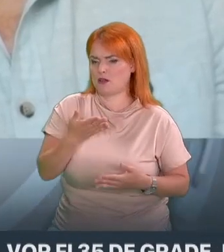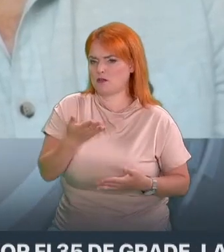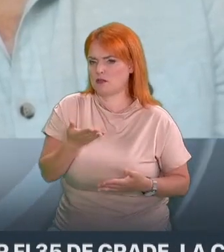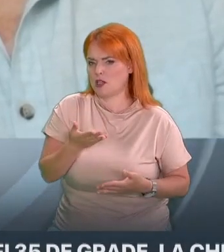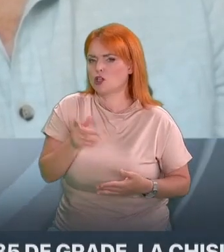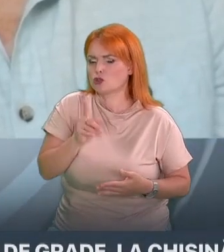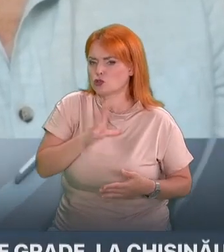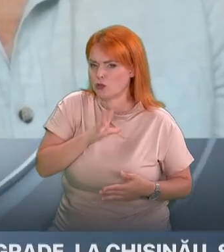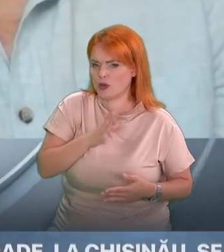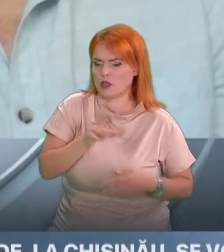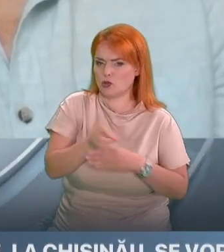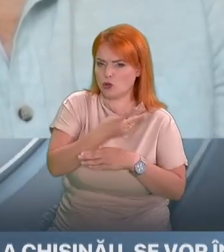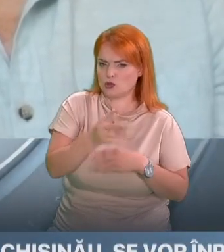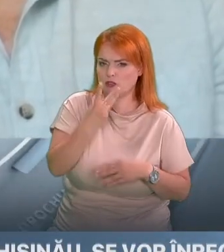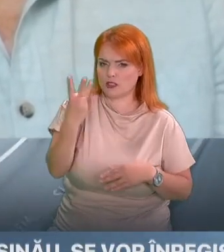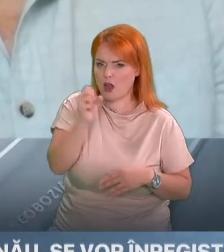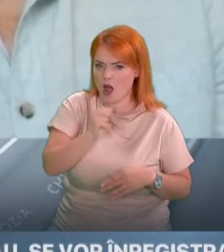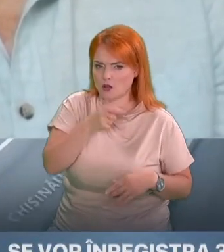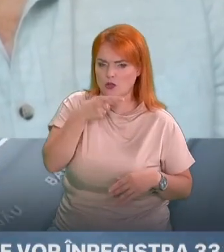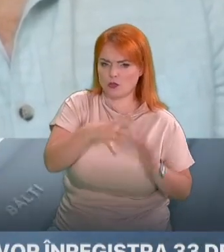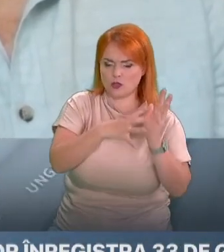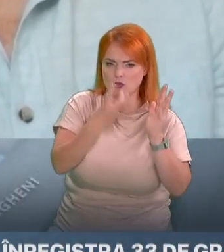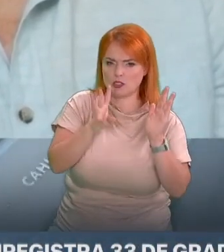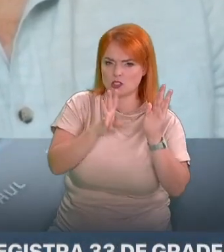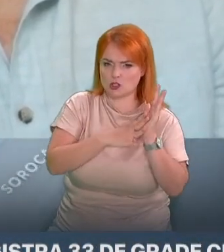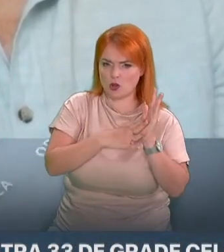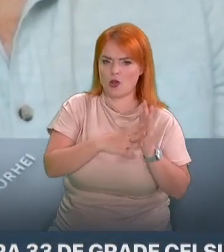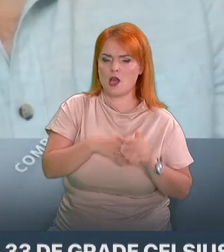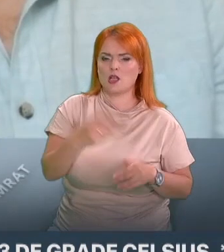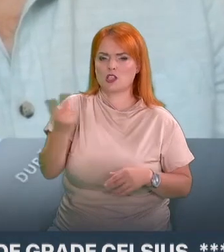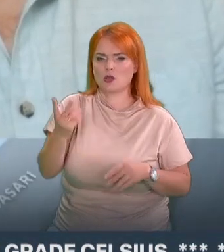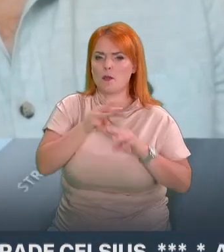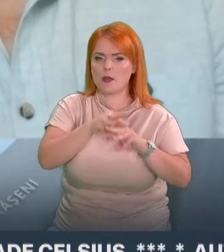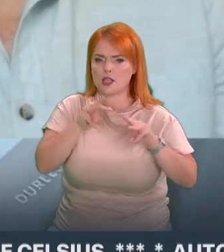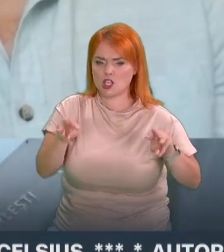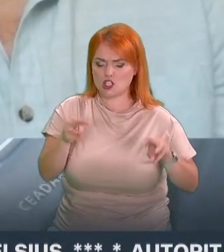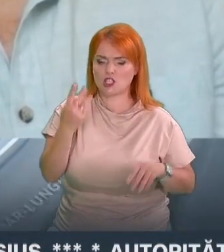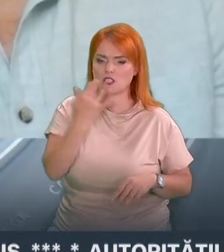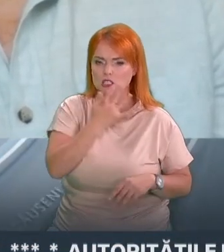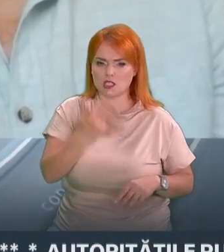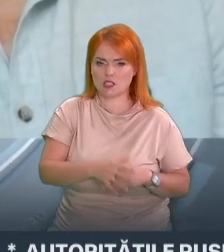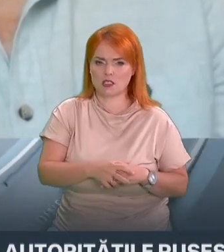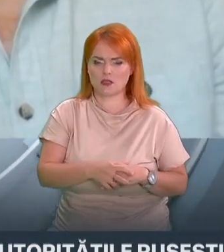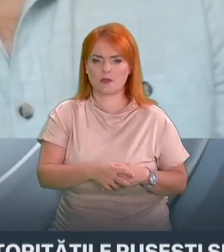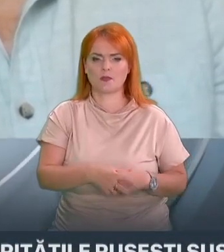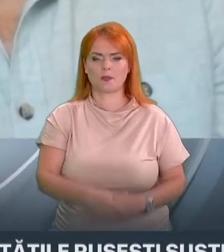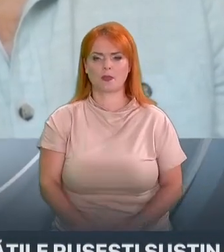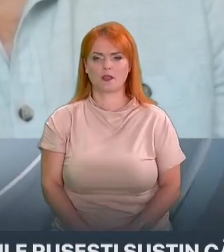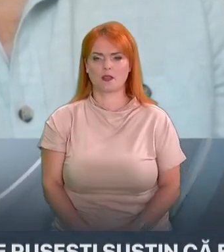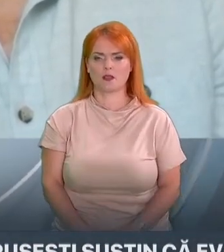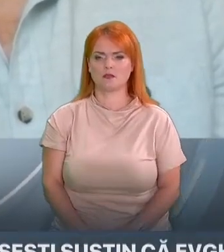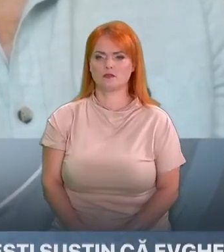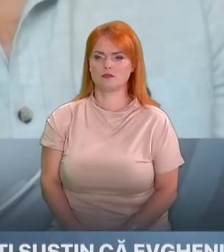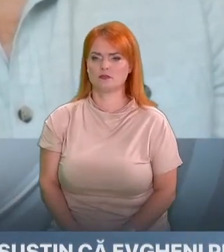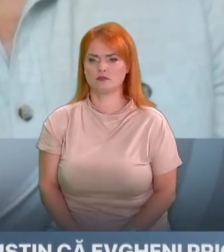de 23 august 1939 de cei doi miniștri de externe și prin care, de fapt, au fost trasate sferele de